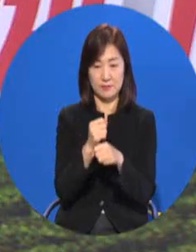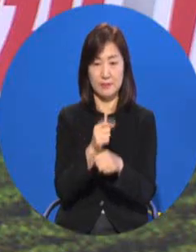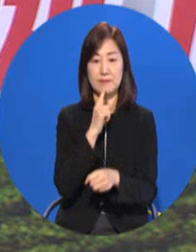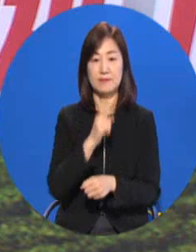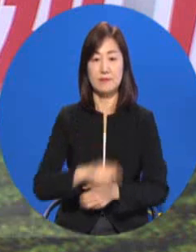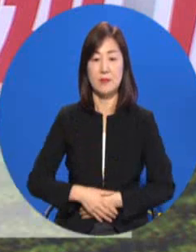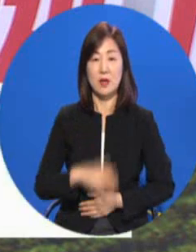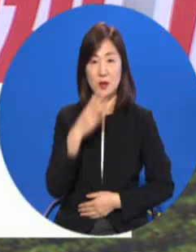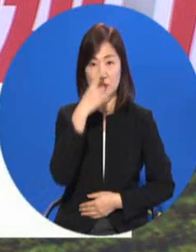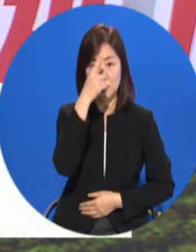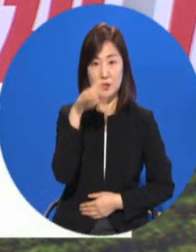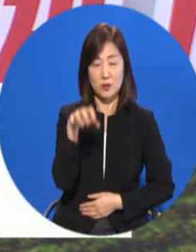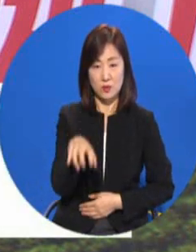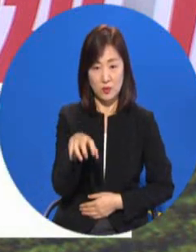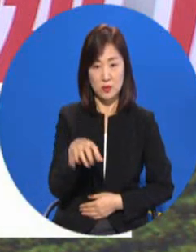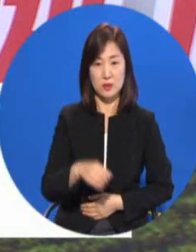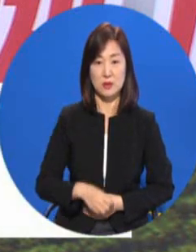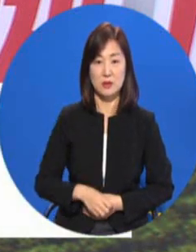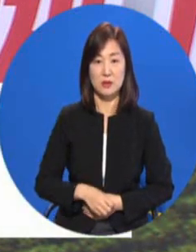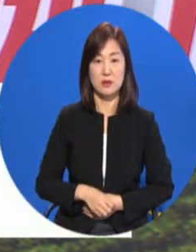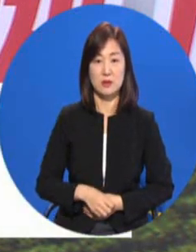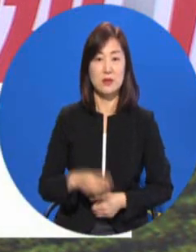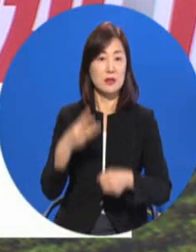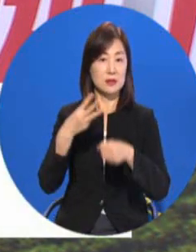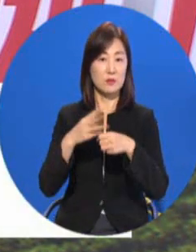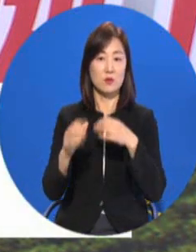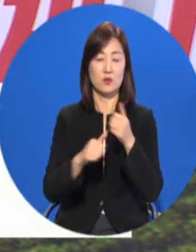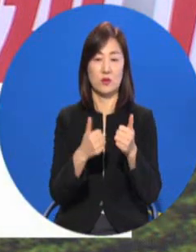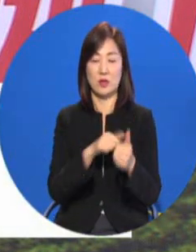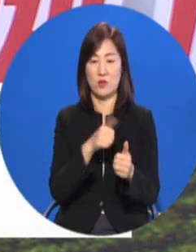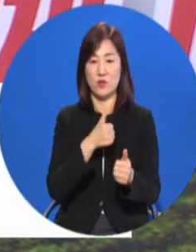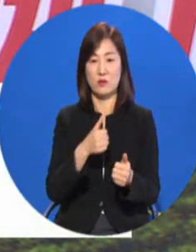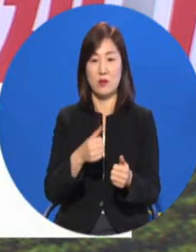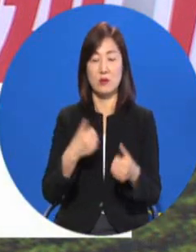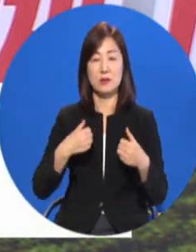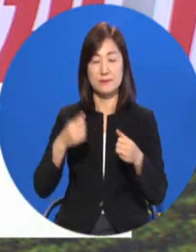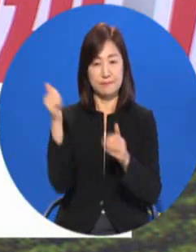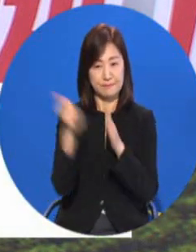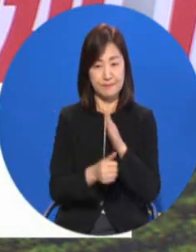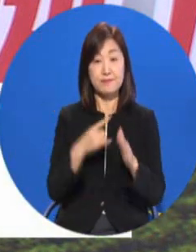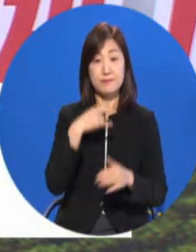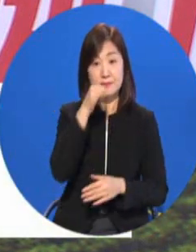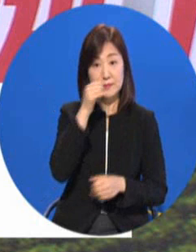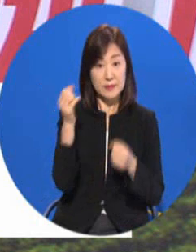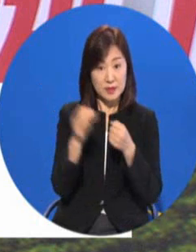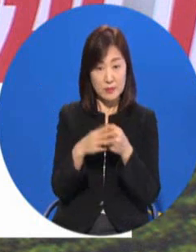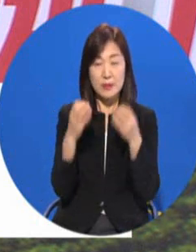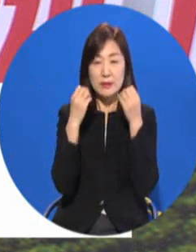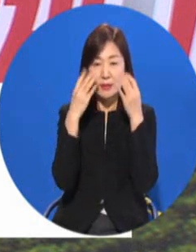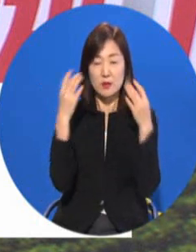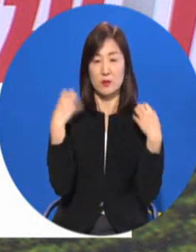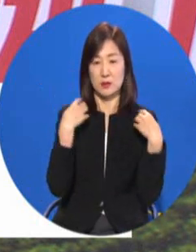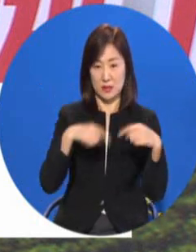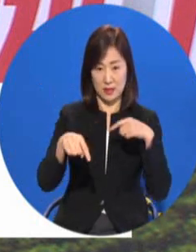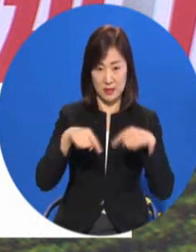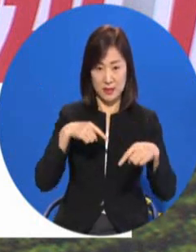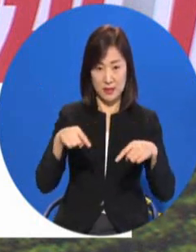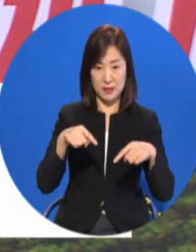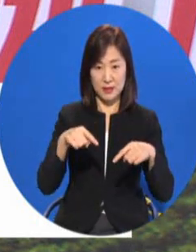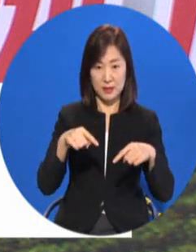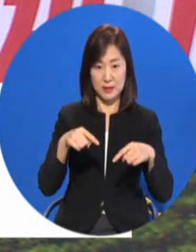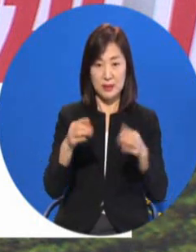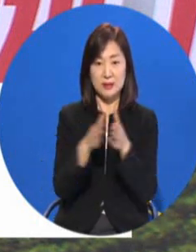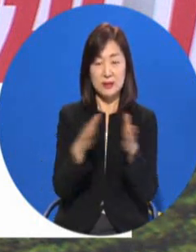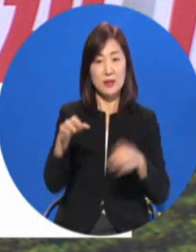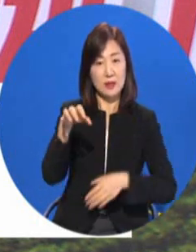순천은 세 번의 국회의원 자리를 내줬고 그래서 이번에 새로운 정치 이 플랫폼을